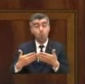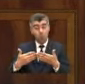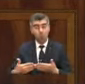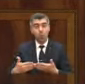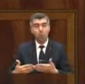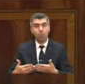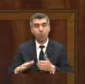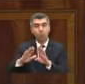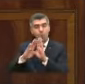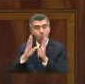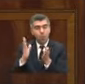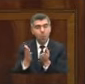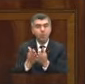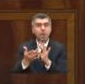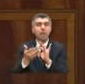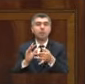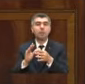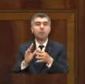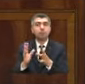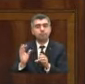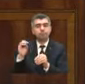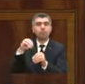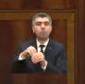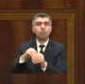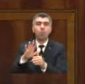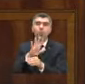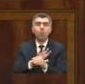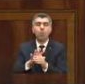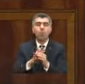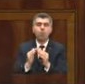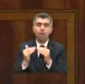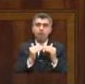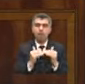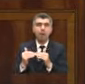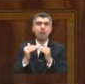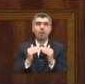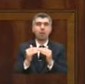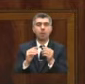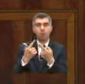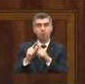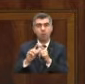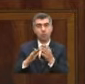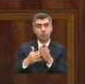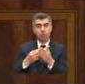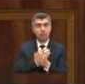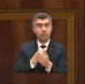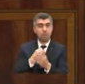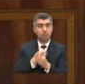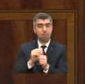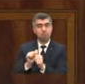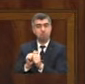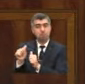عندنا منظومة معلوماتية مندمجة كاملة متكاملة مع رهينة توظيف الإمكانيات اللي كيتيحها الطبيب عن بعد